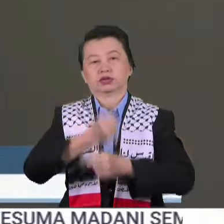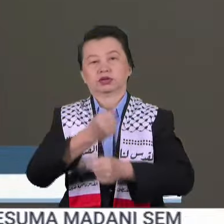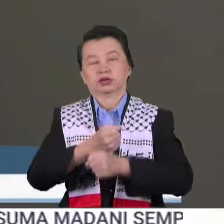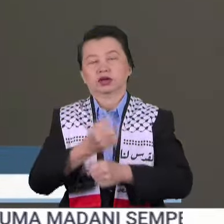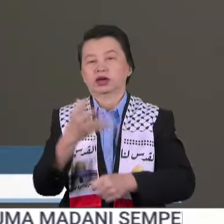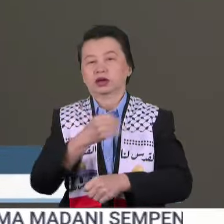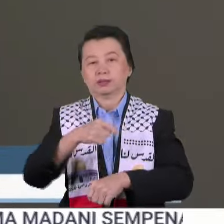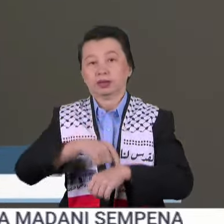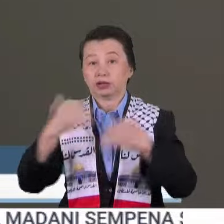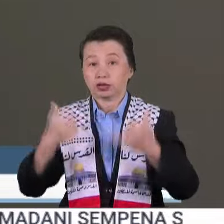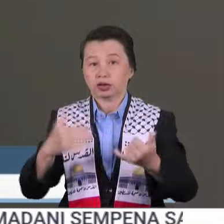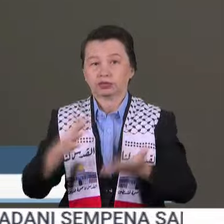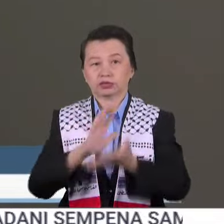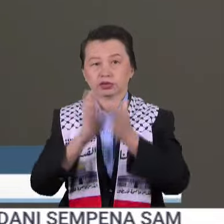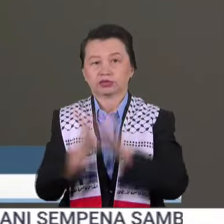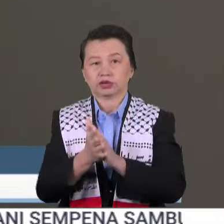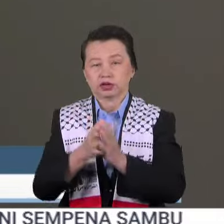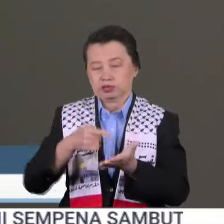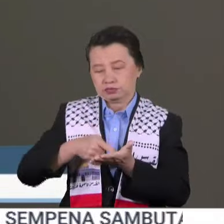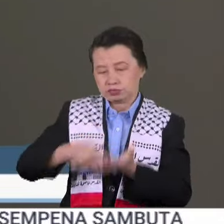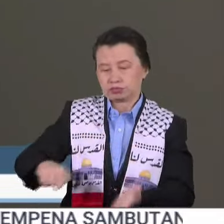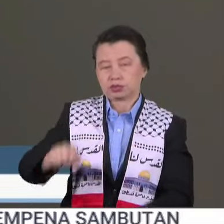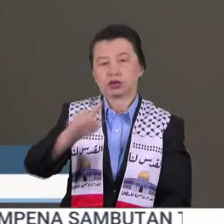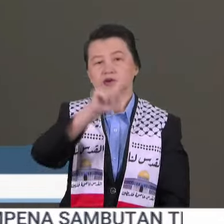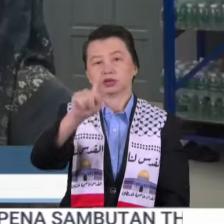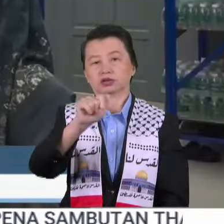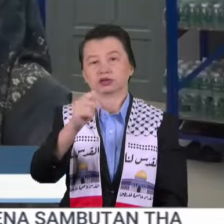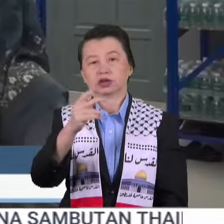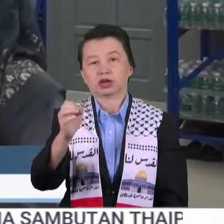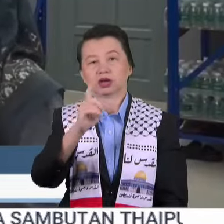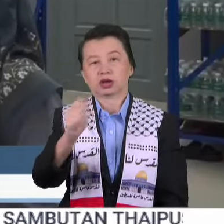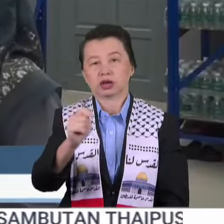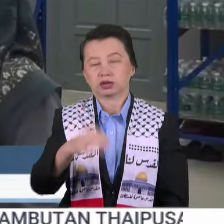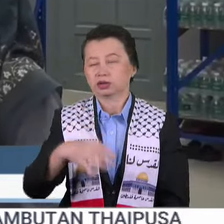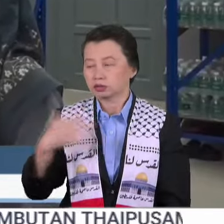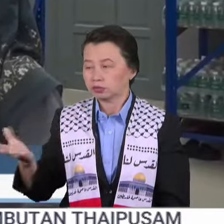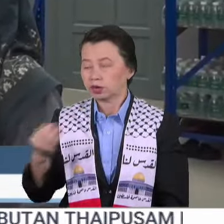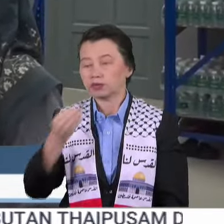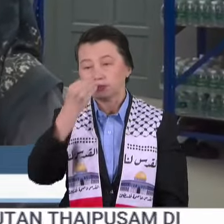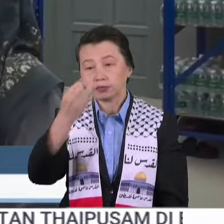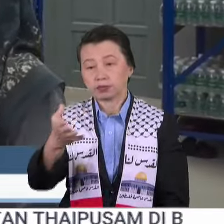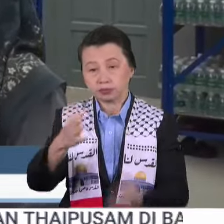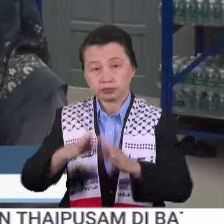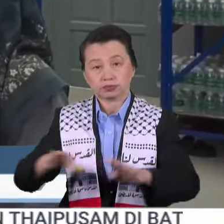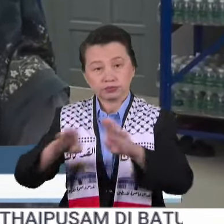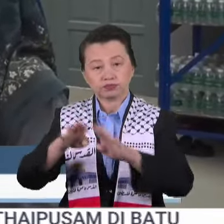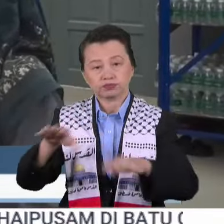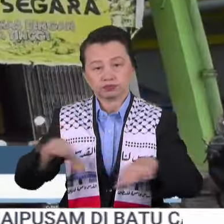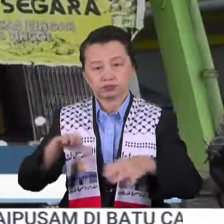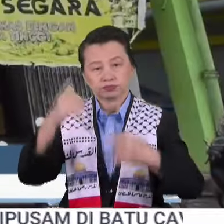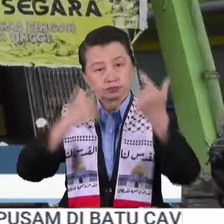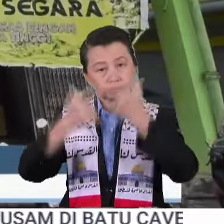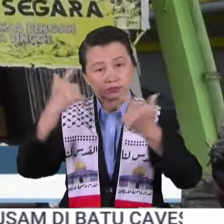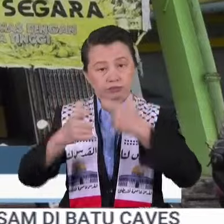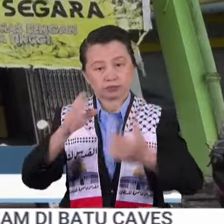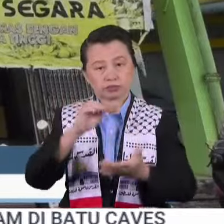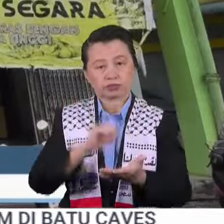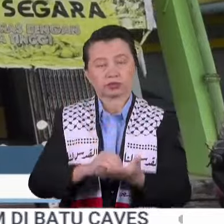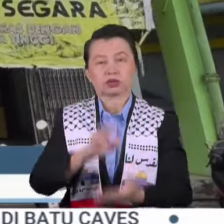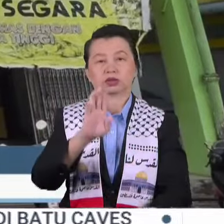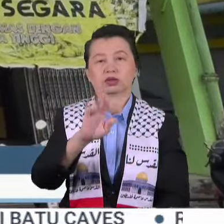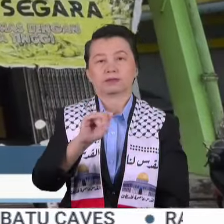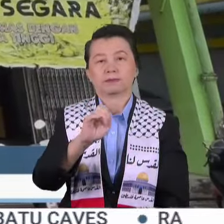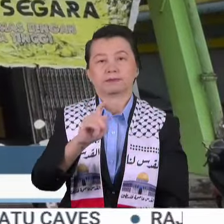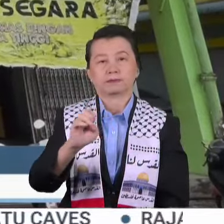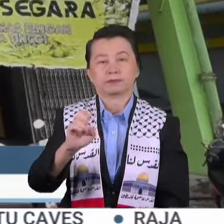dan pada masa ini telah menjadi pembayar zakat. Beliau berkata demikian kepada pemberita semasa melakukan lawatan di Tabung Baitul Mal